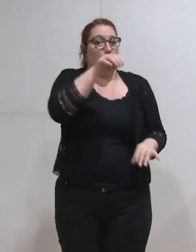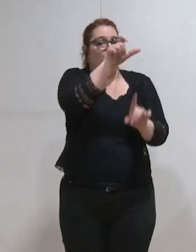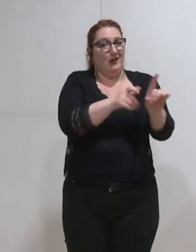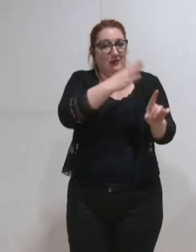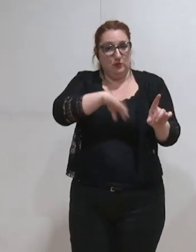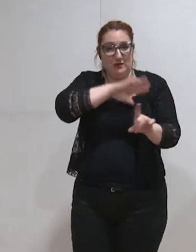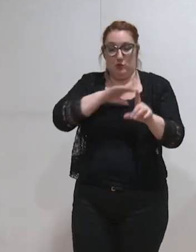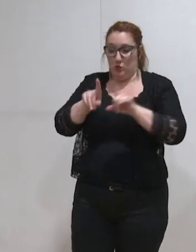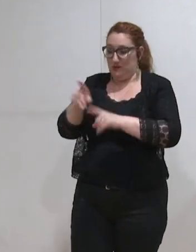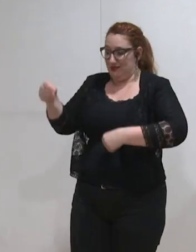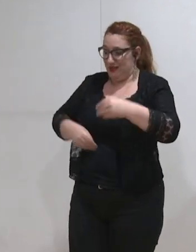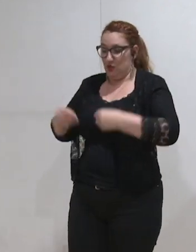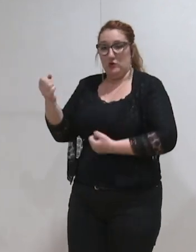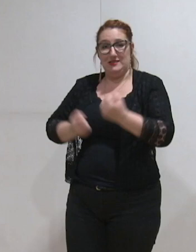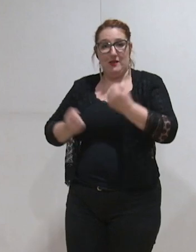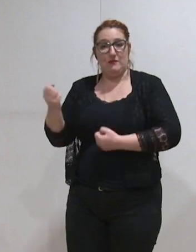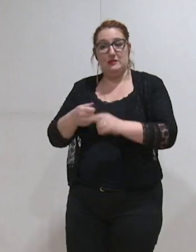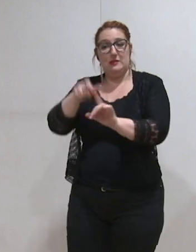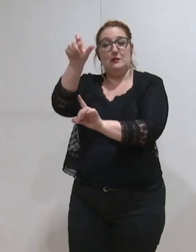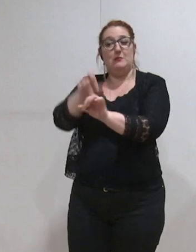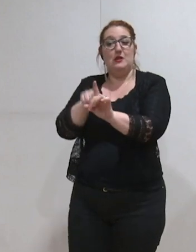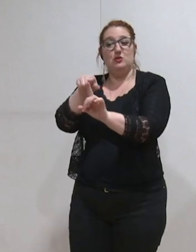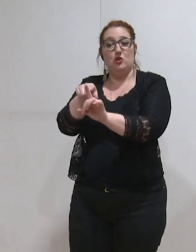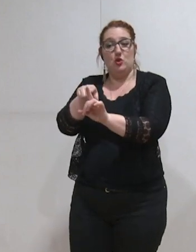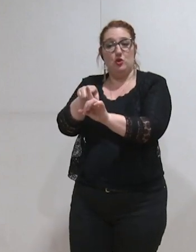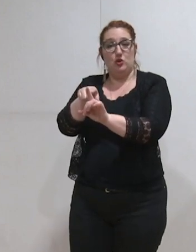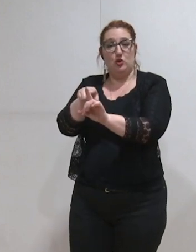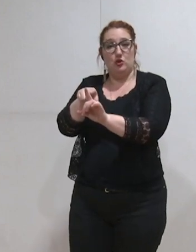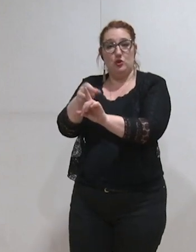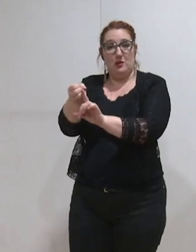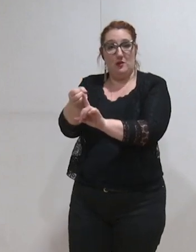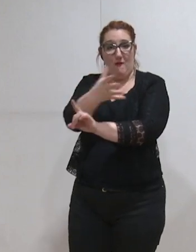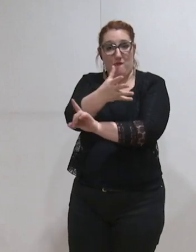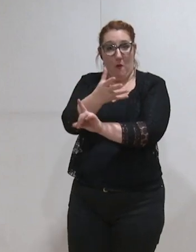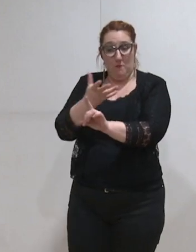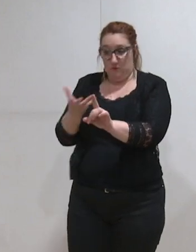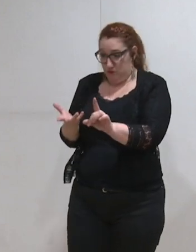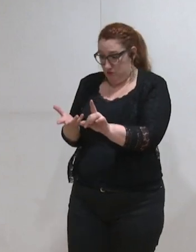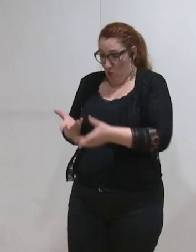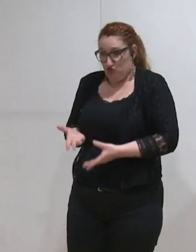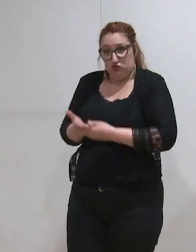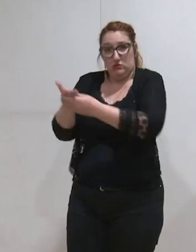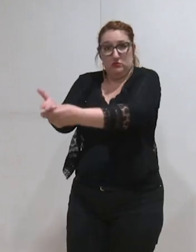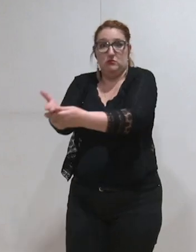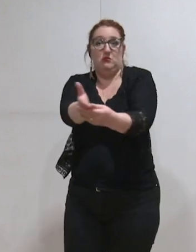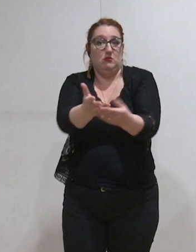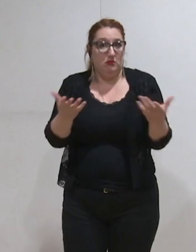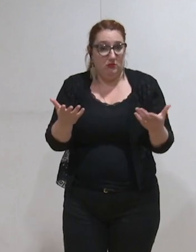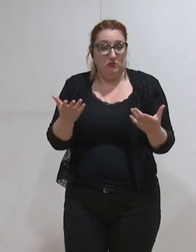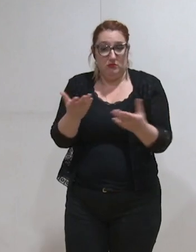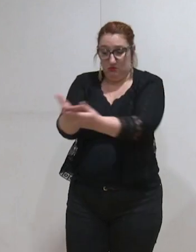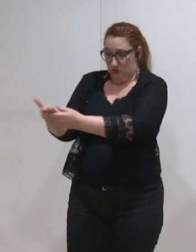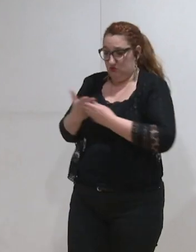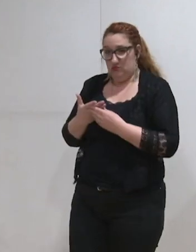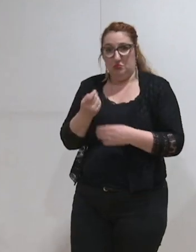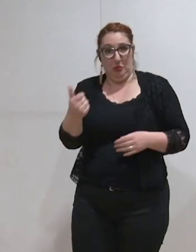semble-t-il transmis au à la personne qui était capable de N donner des informations qu'aujourd'hui donc on n pas grand-chose et